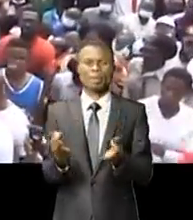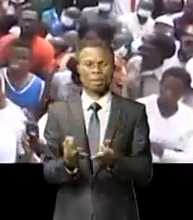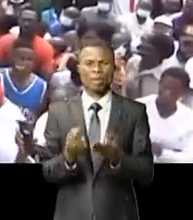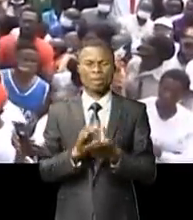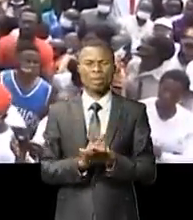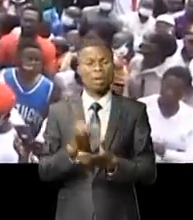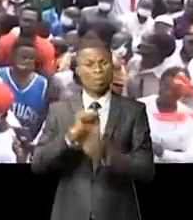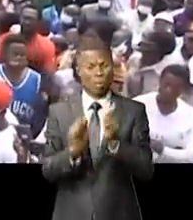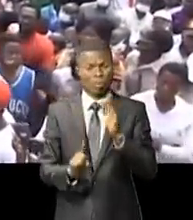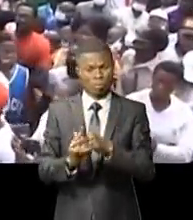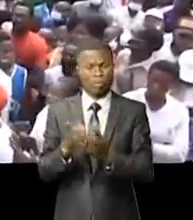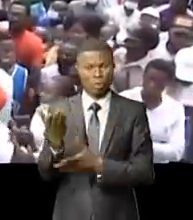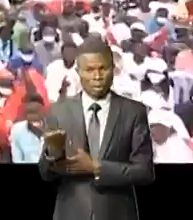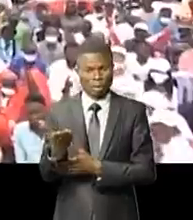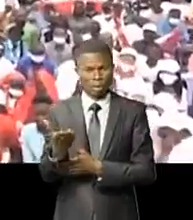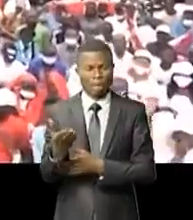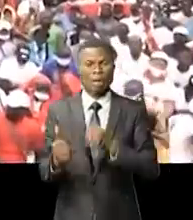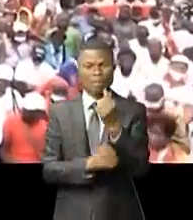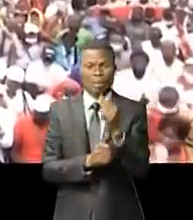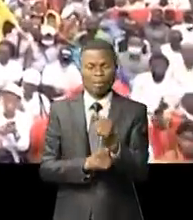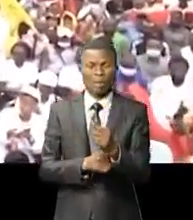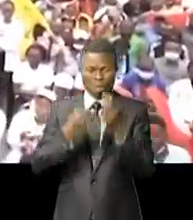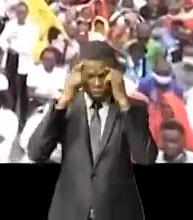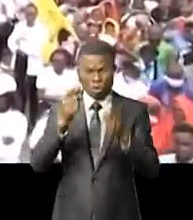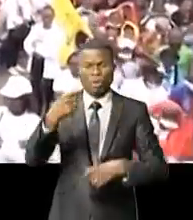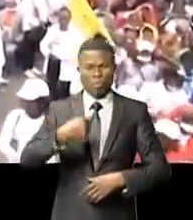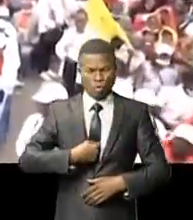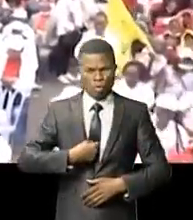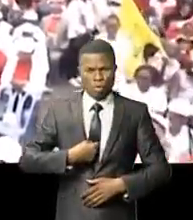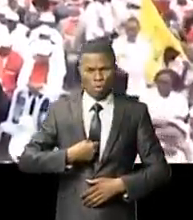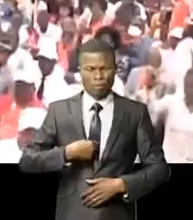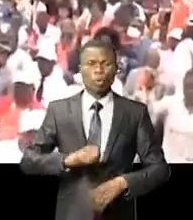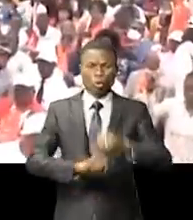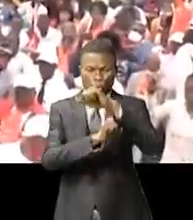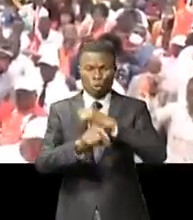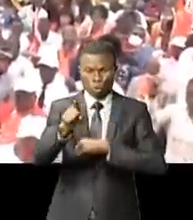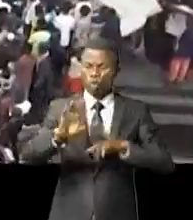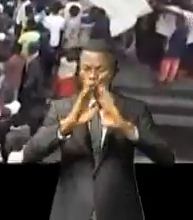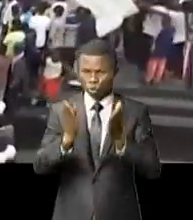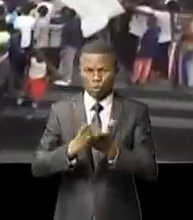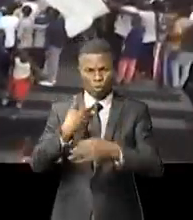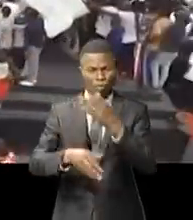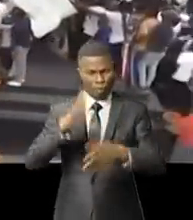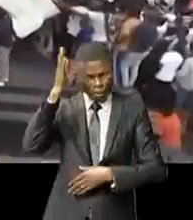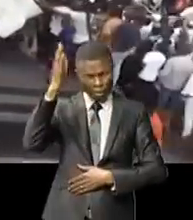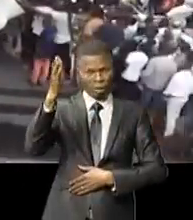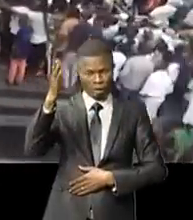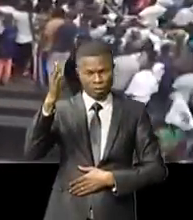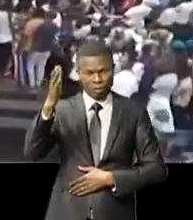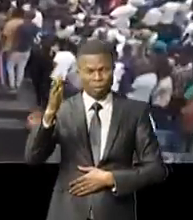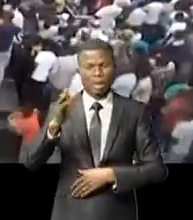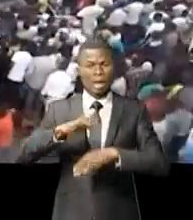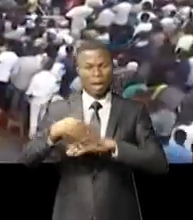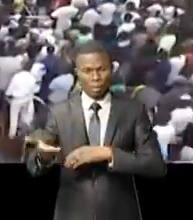y a un problème, quelqu'un sort, vous dit non, moi je vais vous soutenir dans tout ce que vous allez faire. Et au